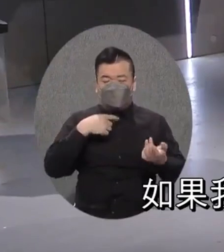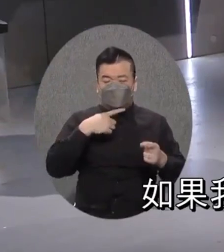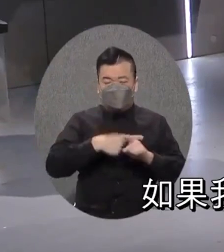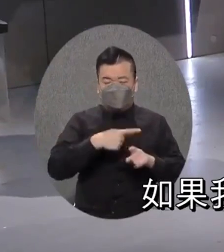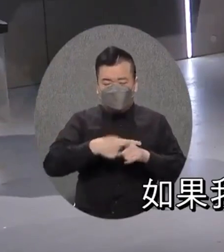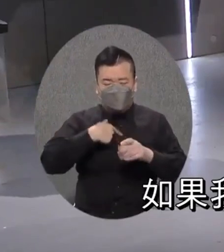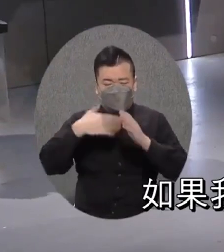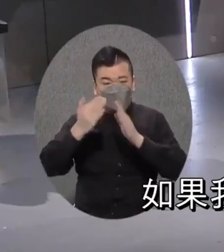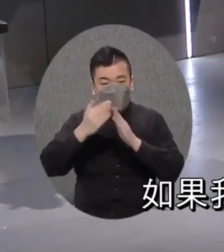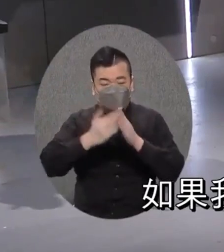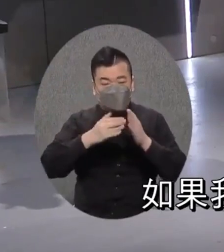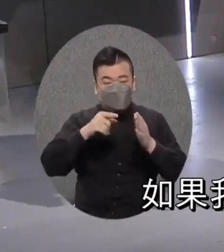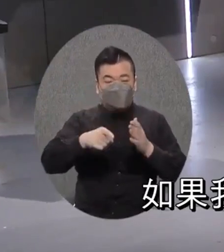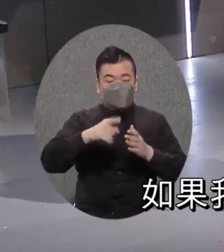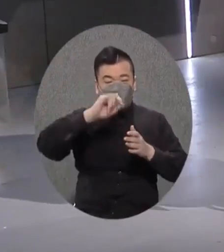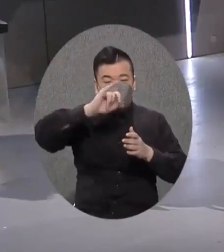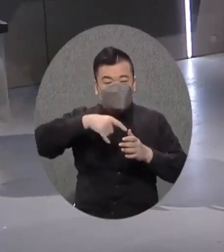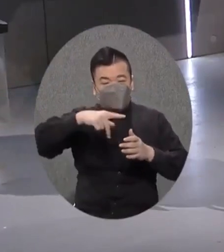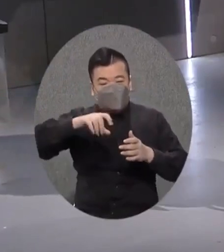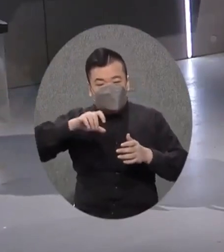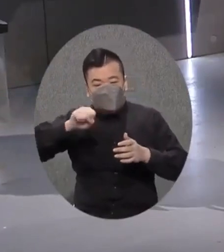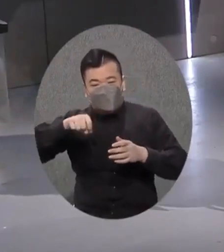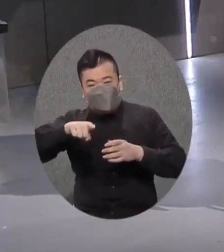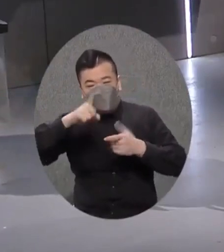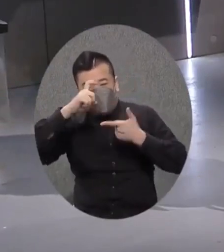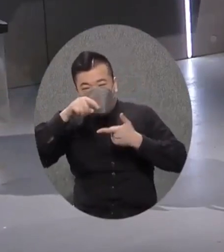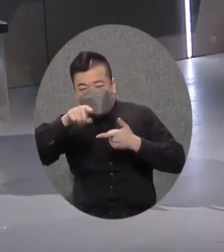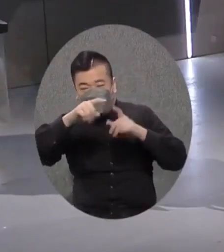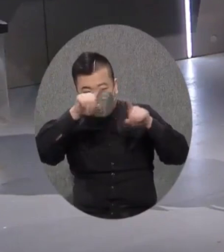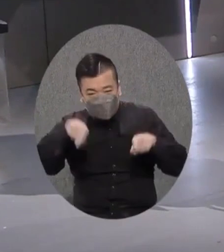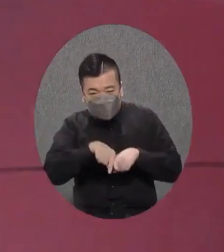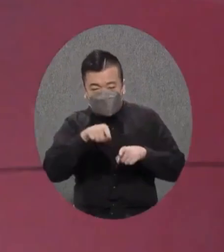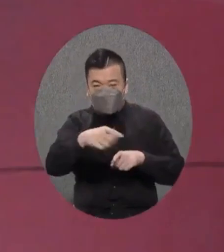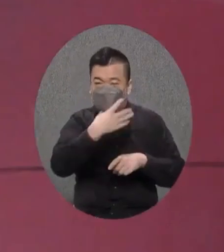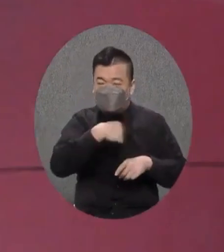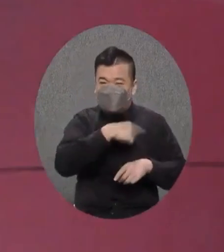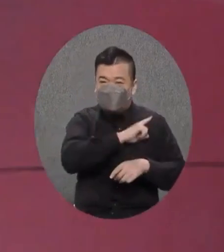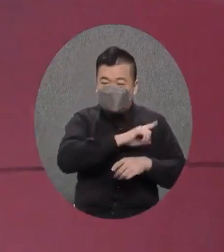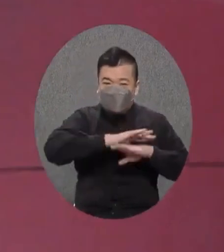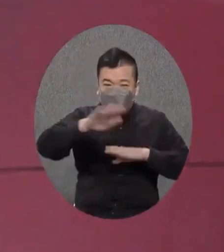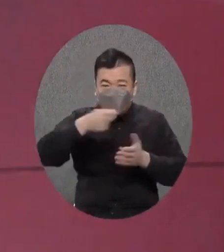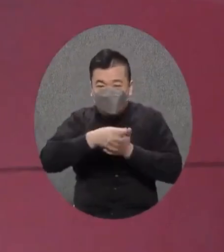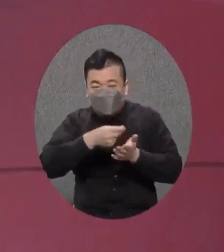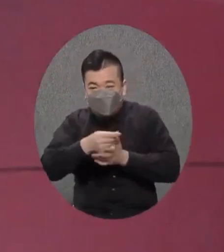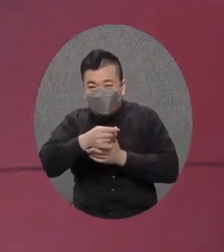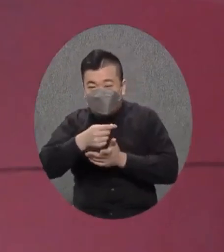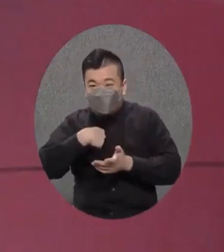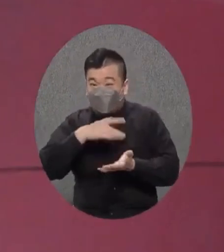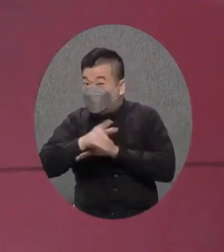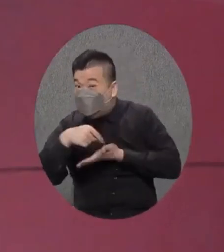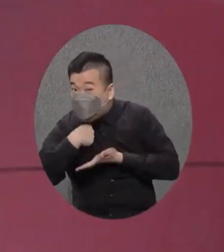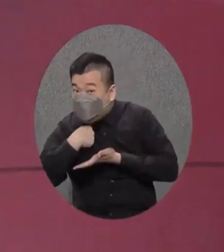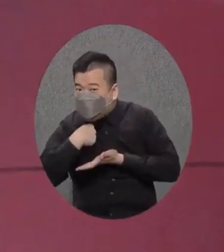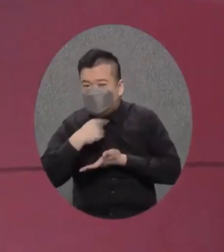咁，我屋企整咗個 JPEG， 然後打印，我係咪可以叫自己做版畫家咧？ 呢、這個問題好好啊！咁我諗我